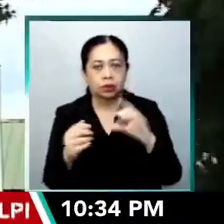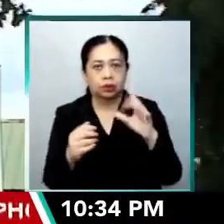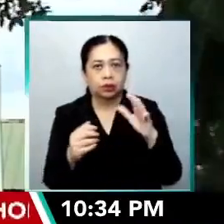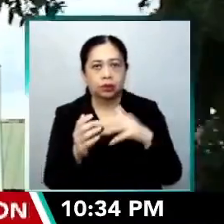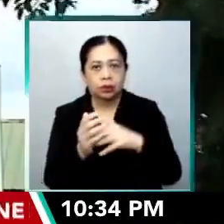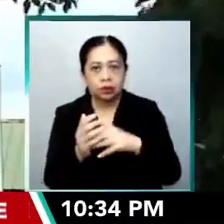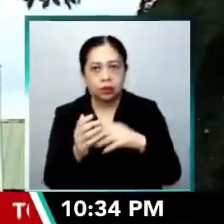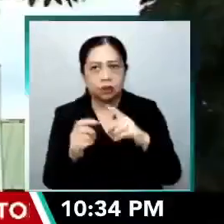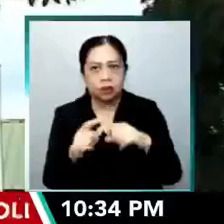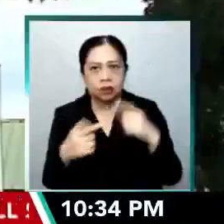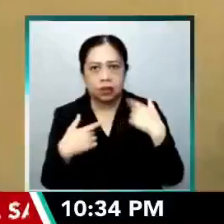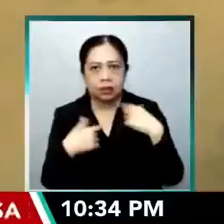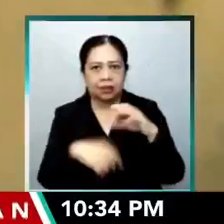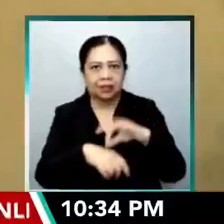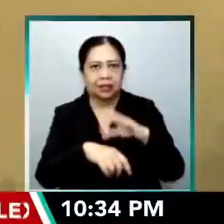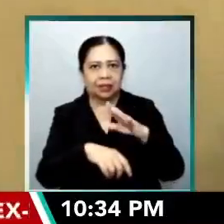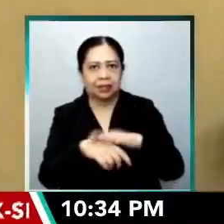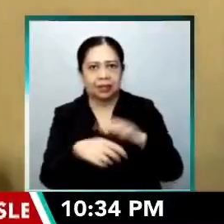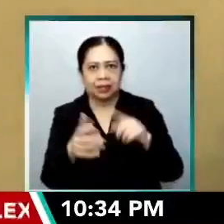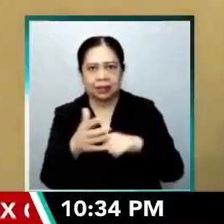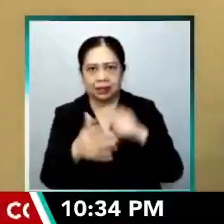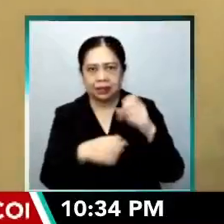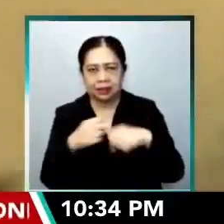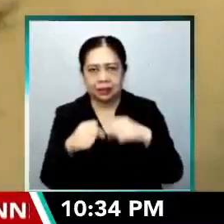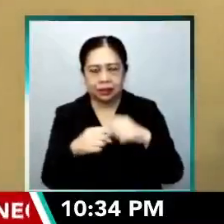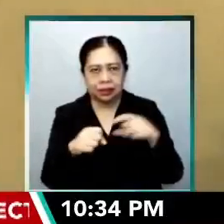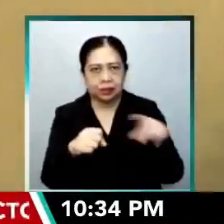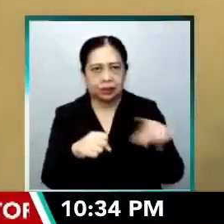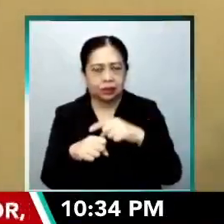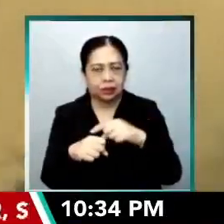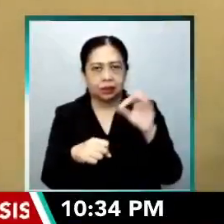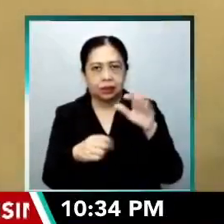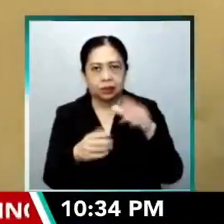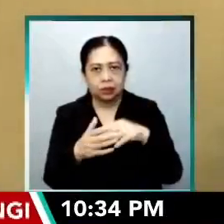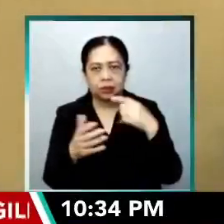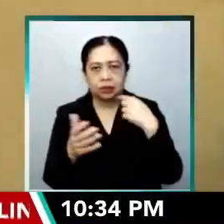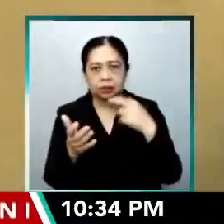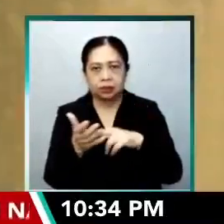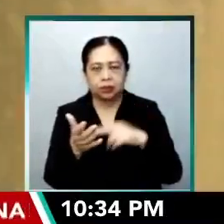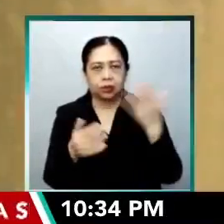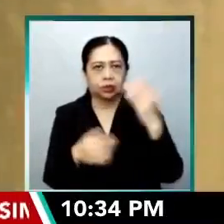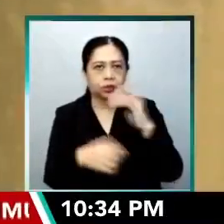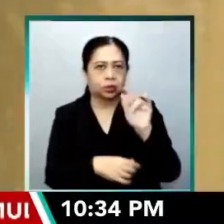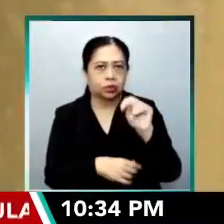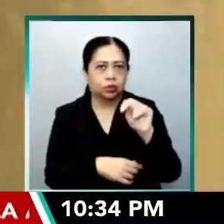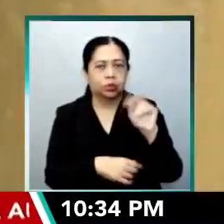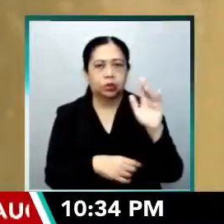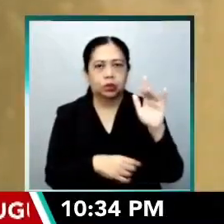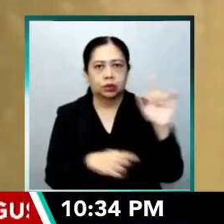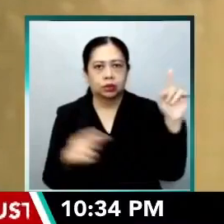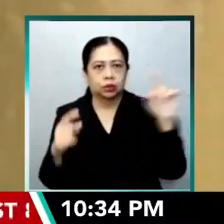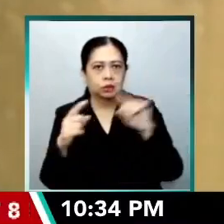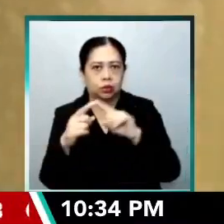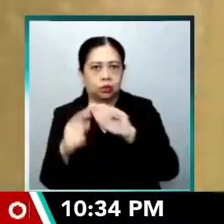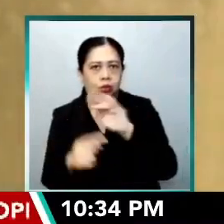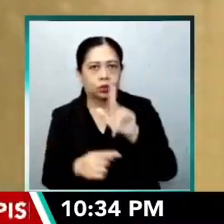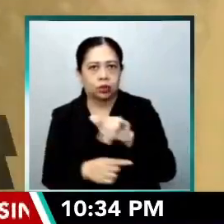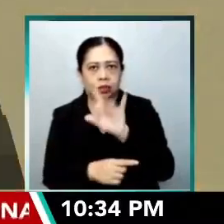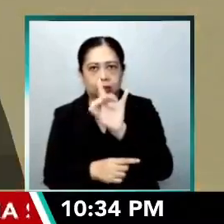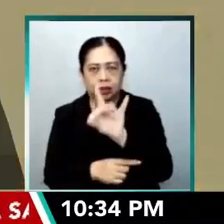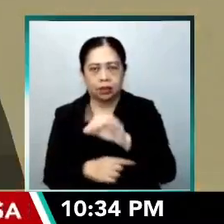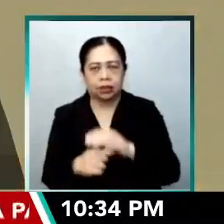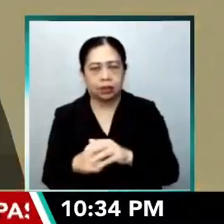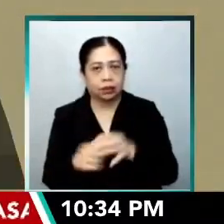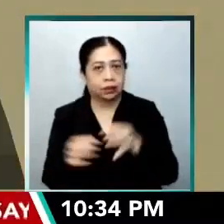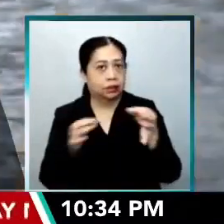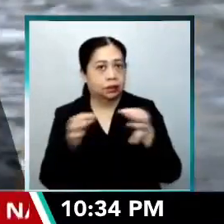ng dengue ngayong taon. Nasa 7,000 yan ang naitala nito lang June 25 hanggang July 8. Nilinaw naman ng